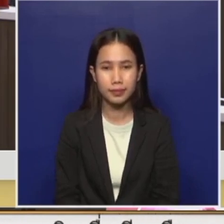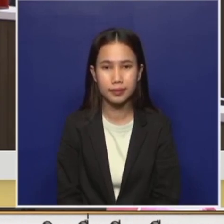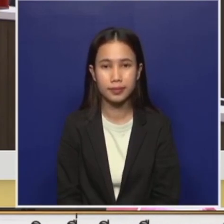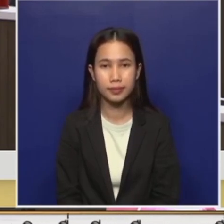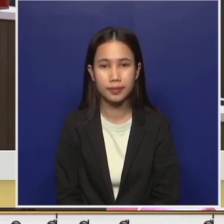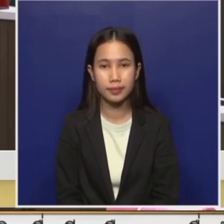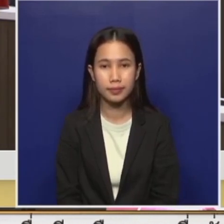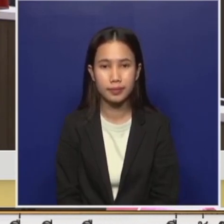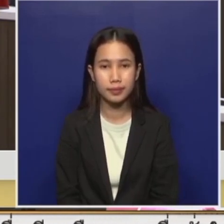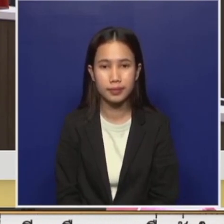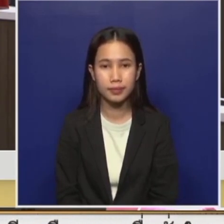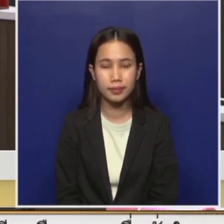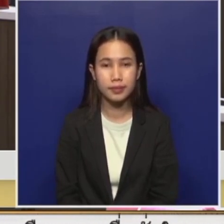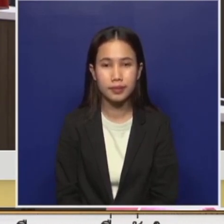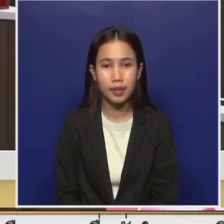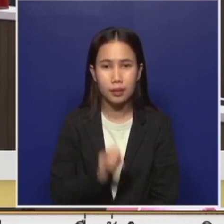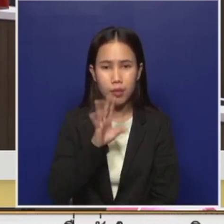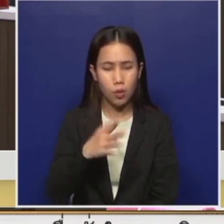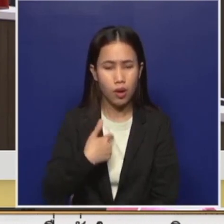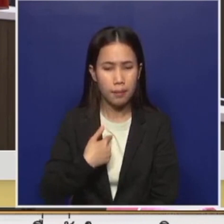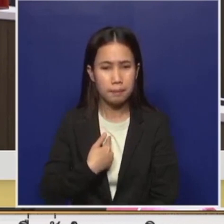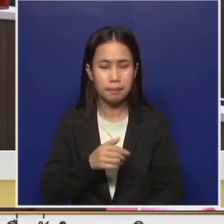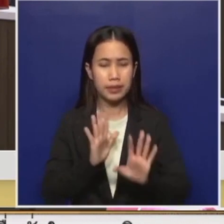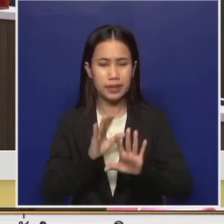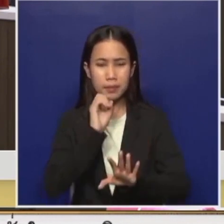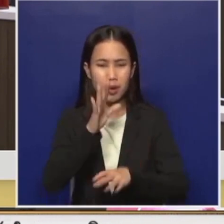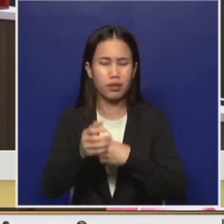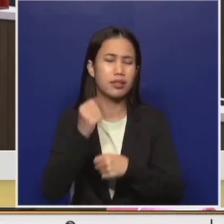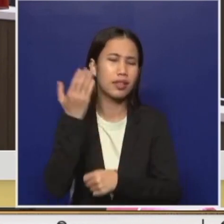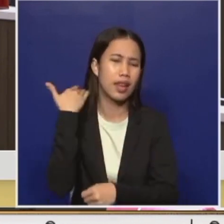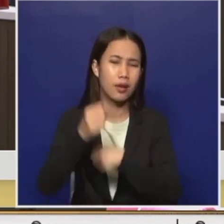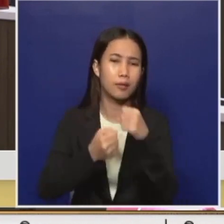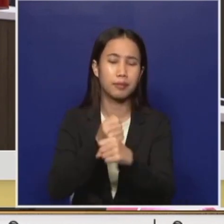มันเป็นเรื่อง ทท่านปริษฐ shatteredวไมได้เกิดสม่านบอกเกิดตป 56 มาแล้ว